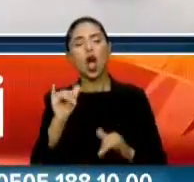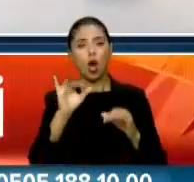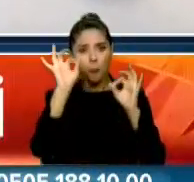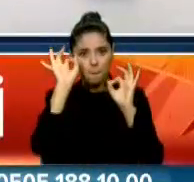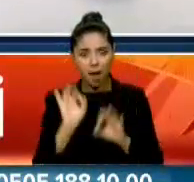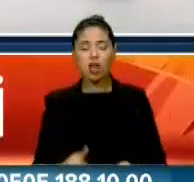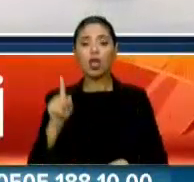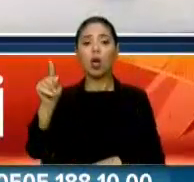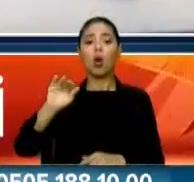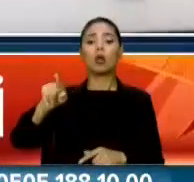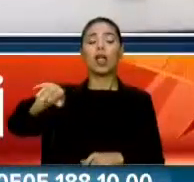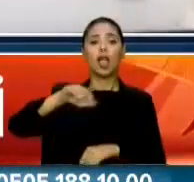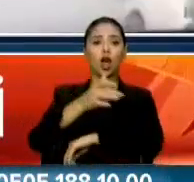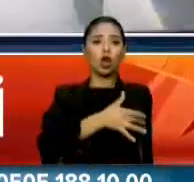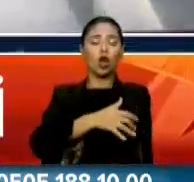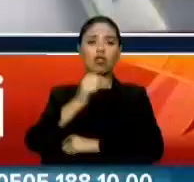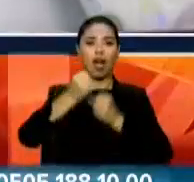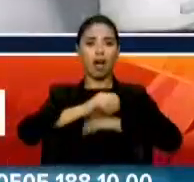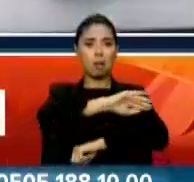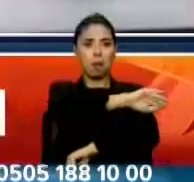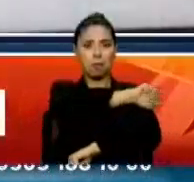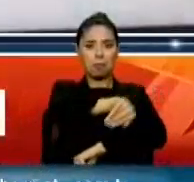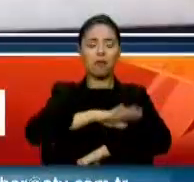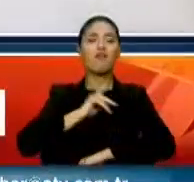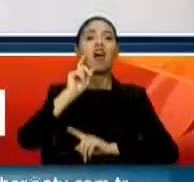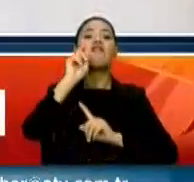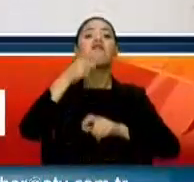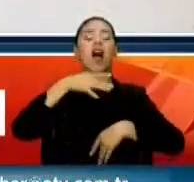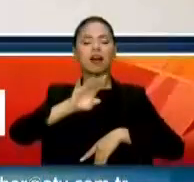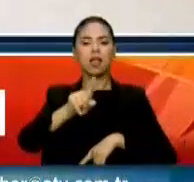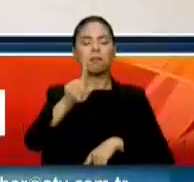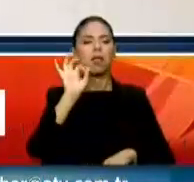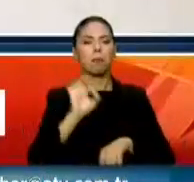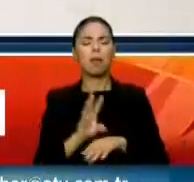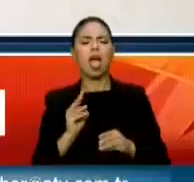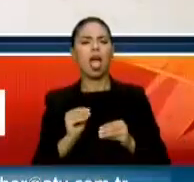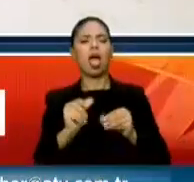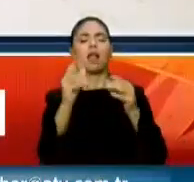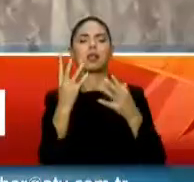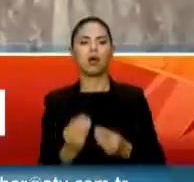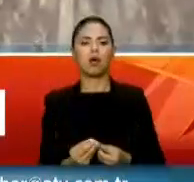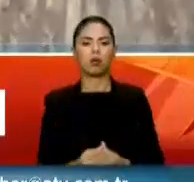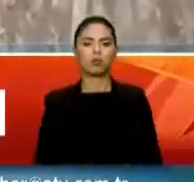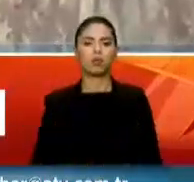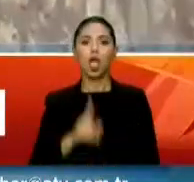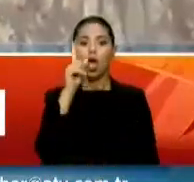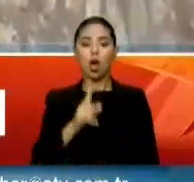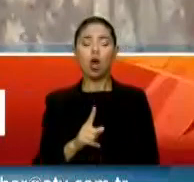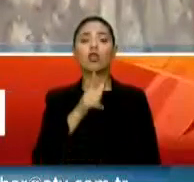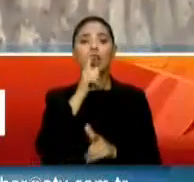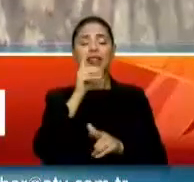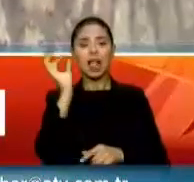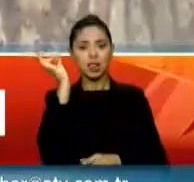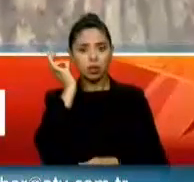O sırada köşeden dönen araç küçük kızı fark etmedi ve bir anda üstünden geçti. Önce bir seksek oynuyor